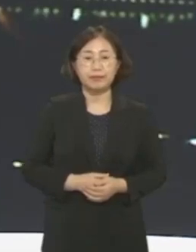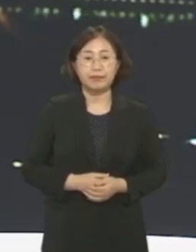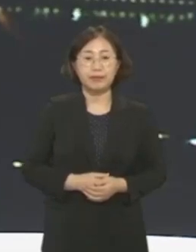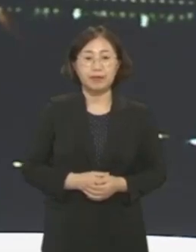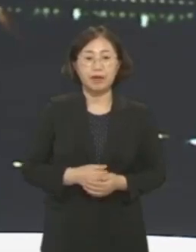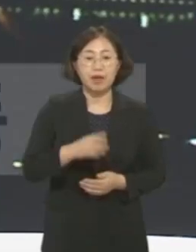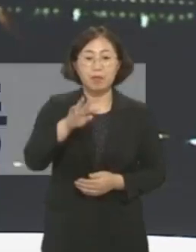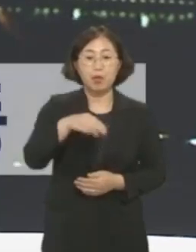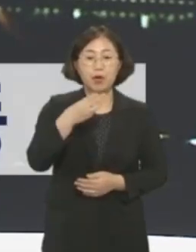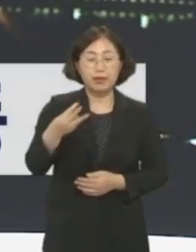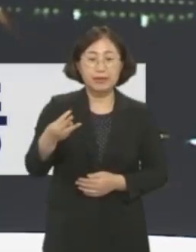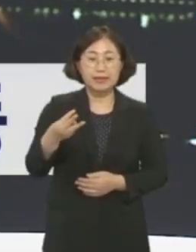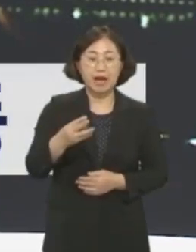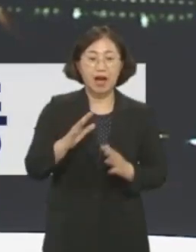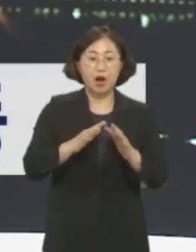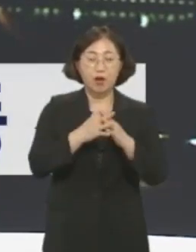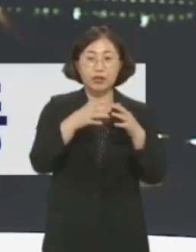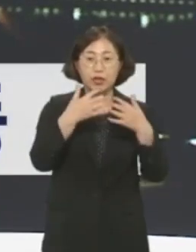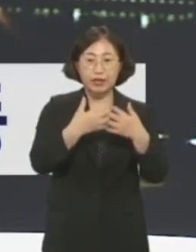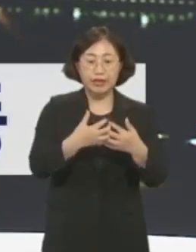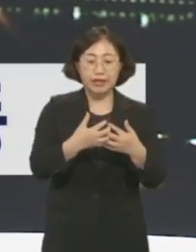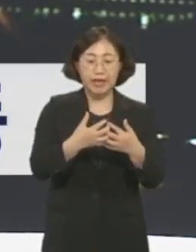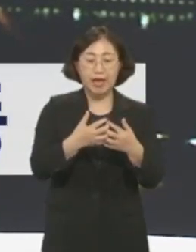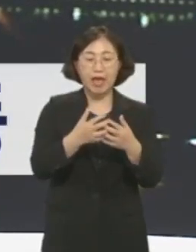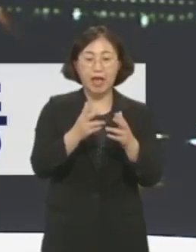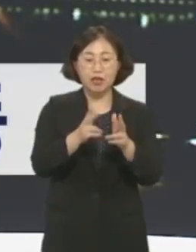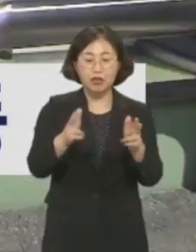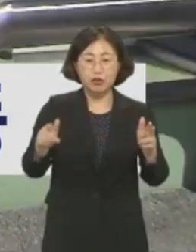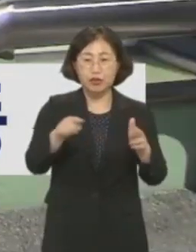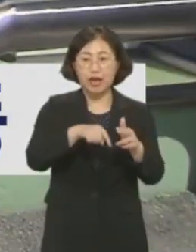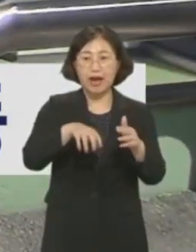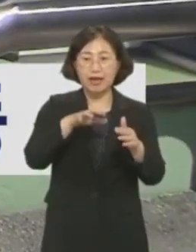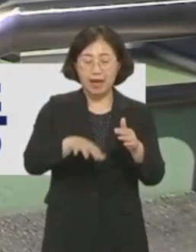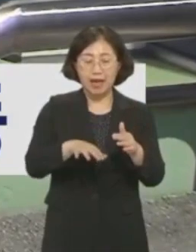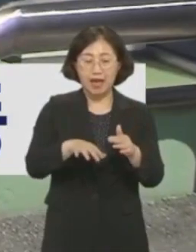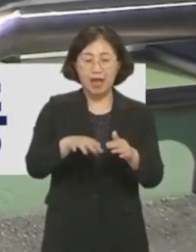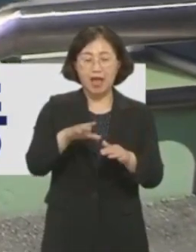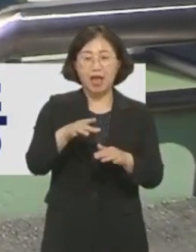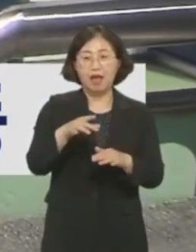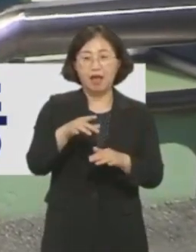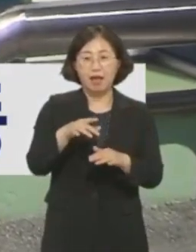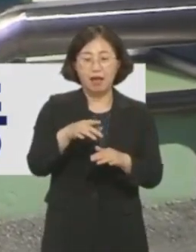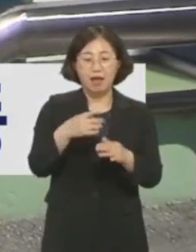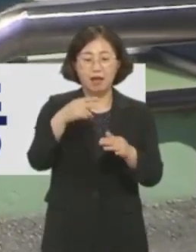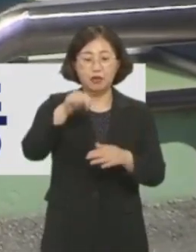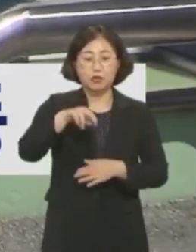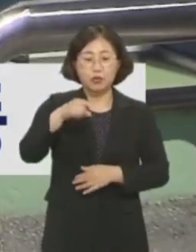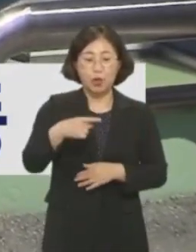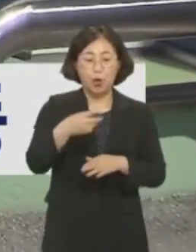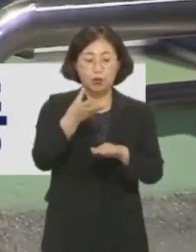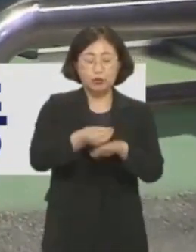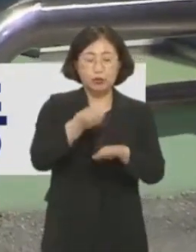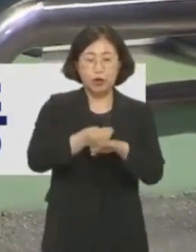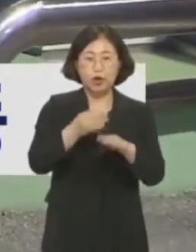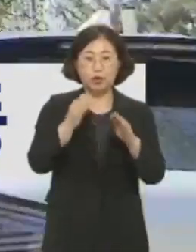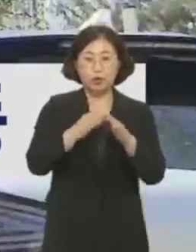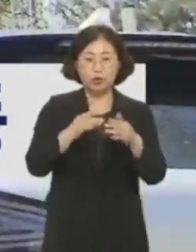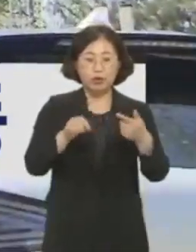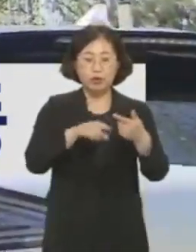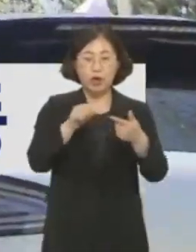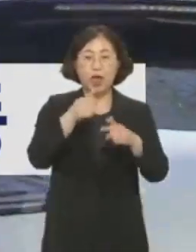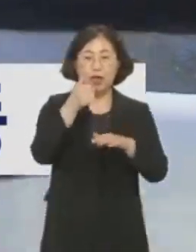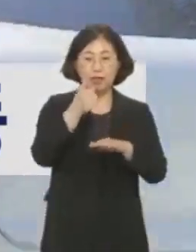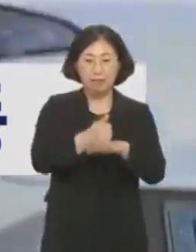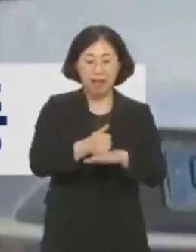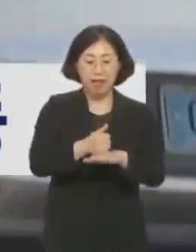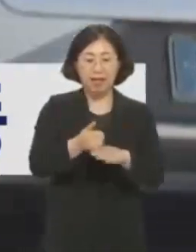보령시가 내양동 건설기계 공영주기장 내 지역 첫 수소 충전소를 다음 달 말 준공해 가동해 들어갑니다